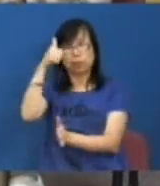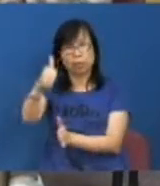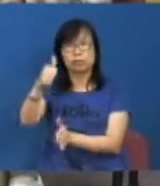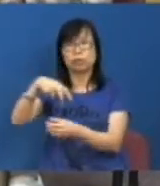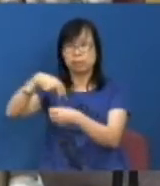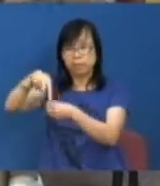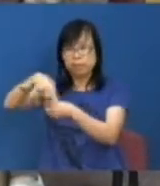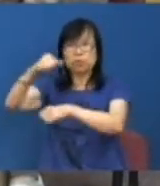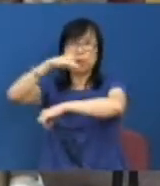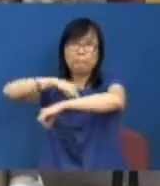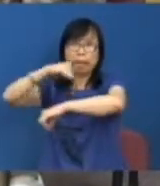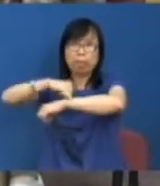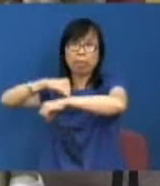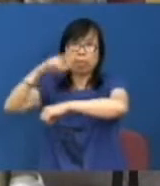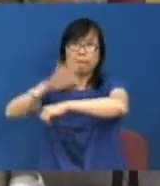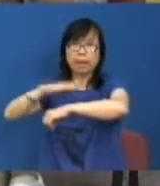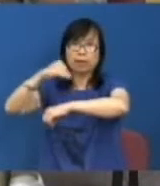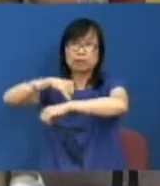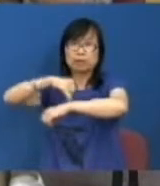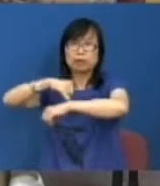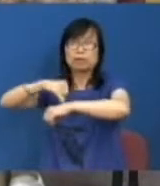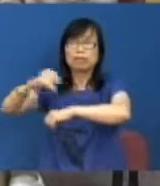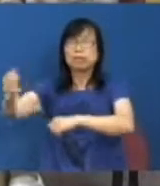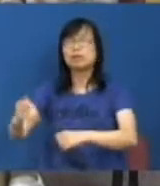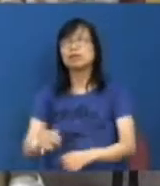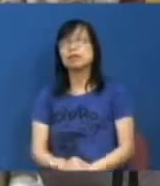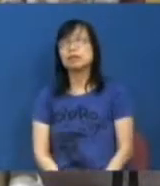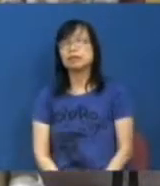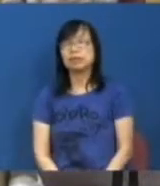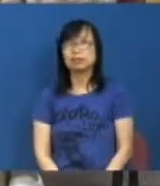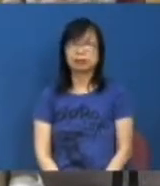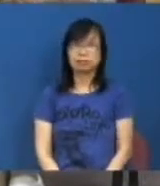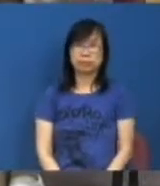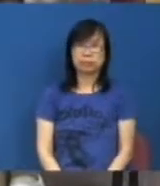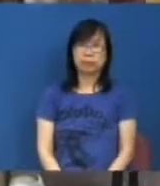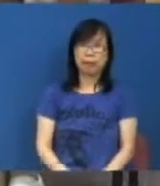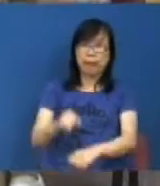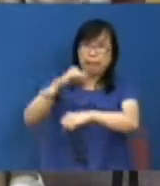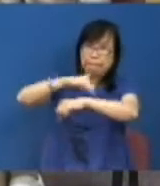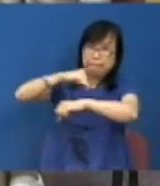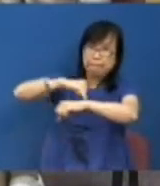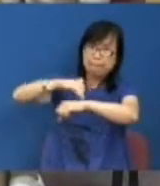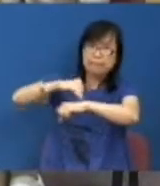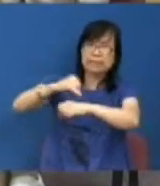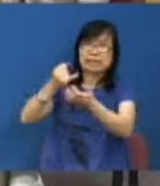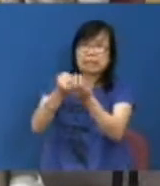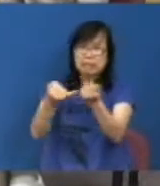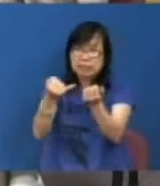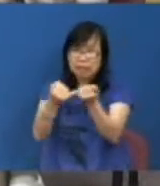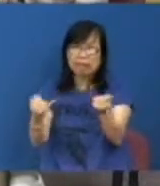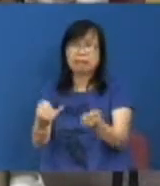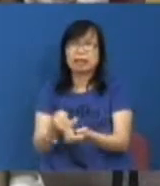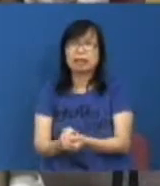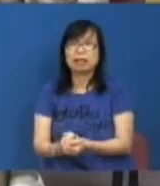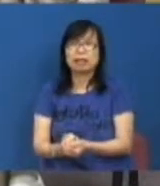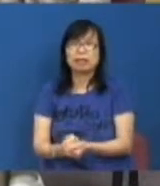蚊。 嗯 你一定要 fully cover。Otherwise 咧，你又即係咩蚊嘅或者產卵指數啊，咁